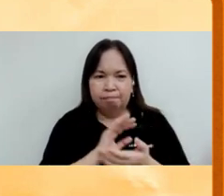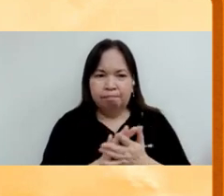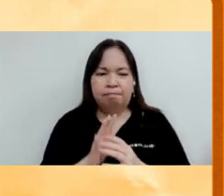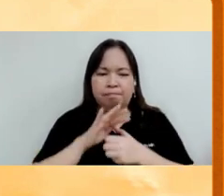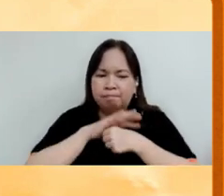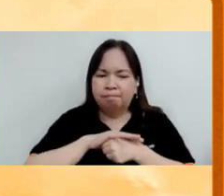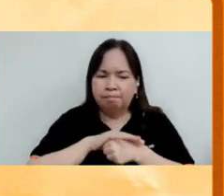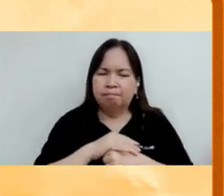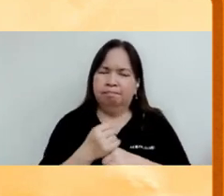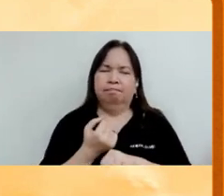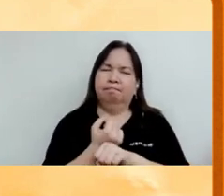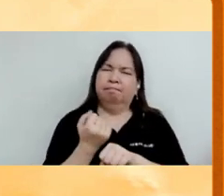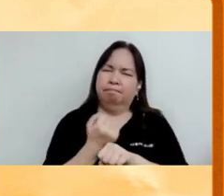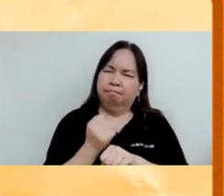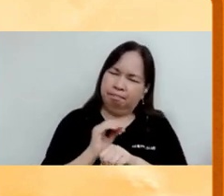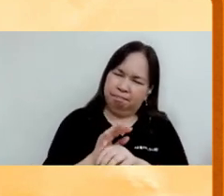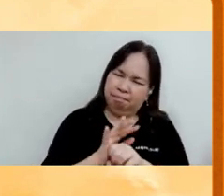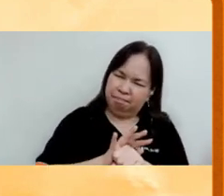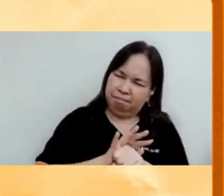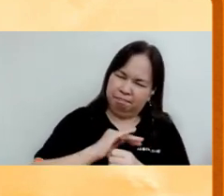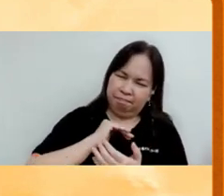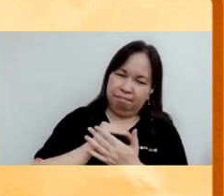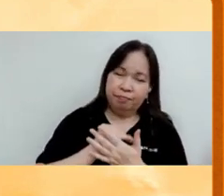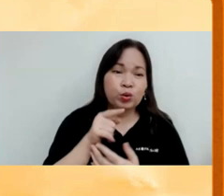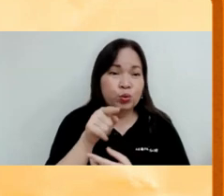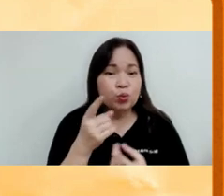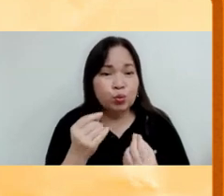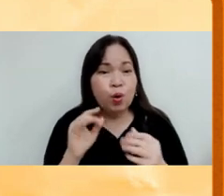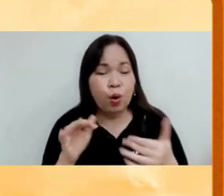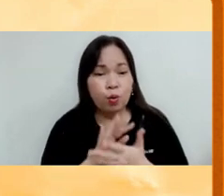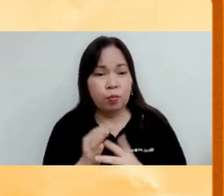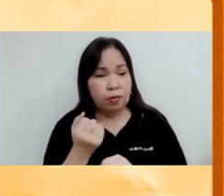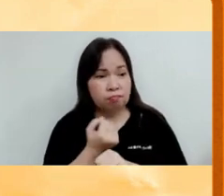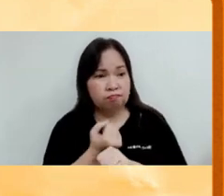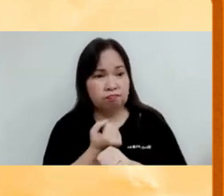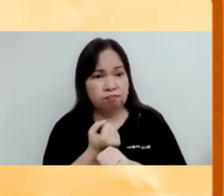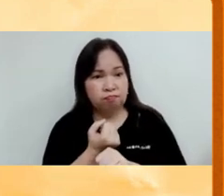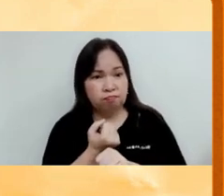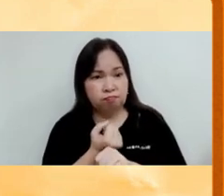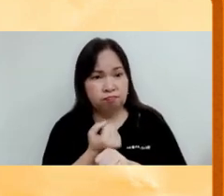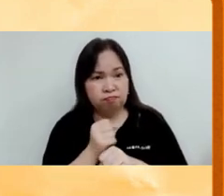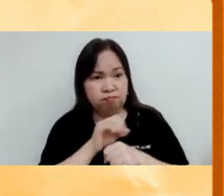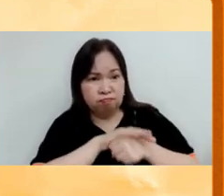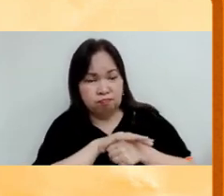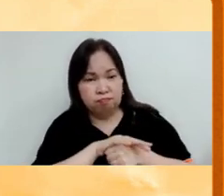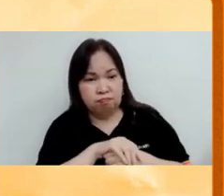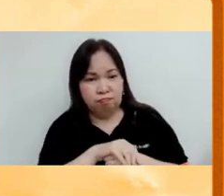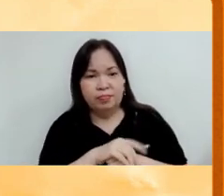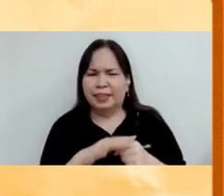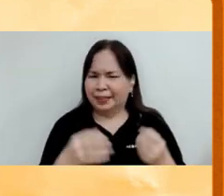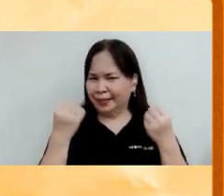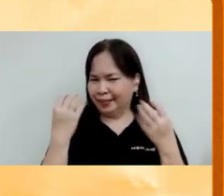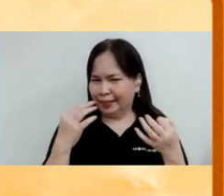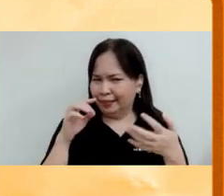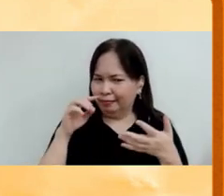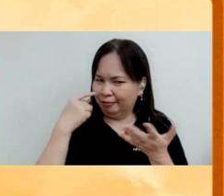resilient. Ikaw, anong ginagawa mo upang magpakatatag laban sa stress? Nako, marami tayong natalakay sa